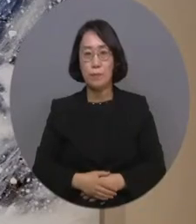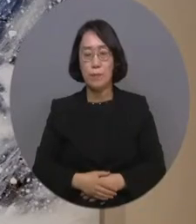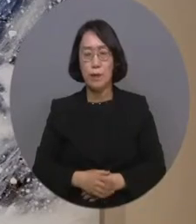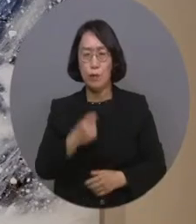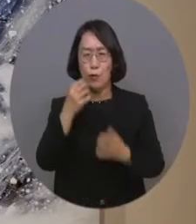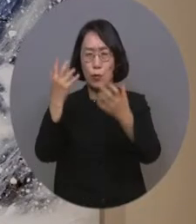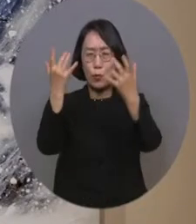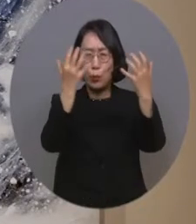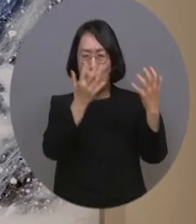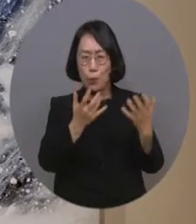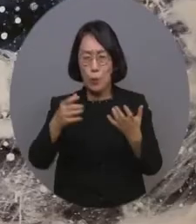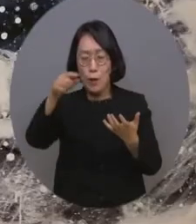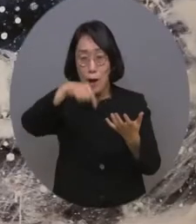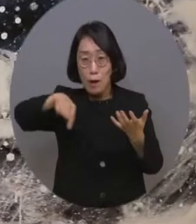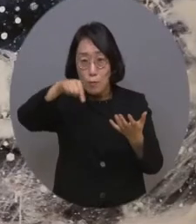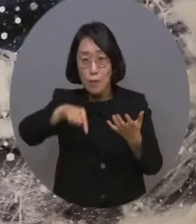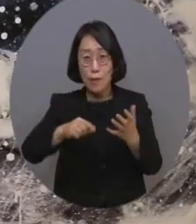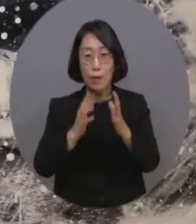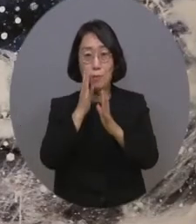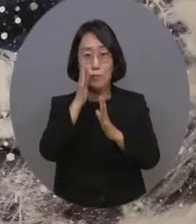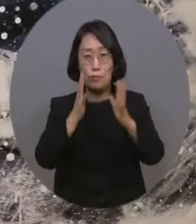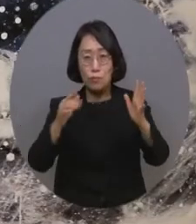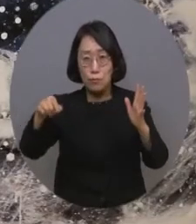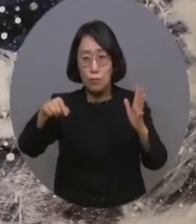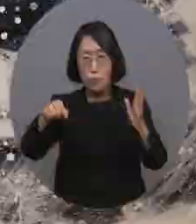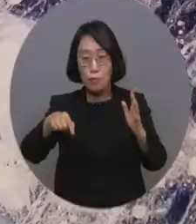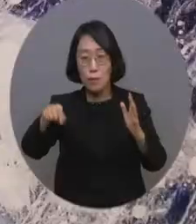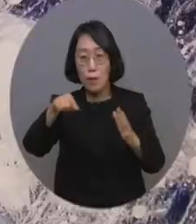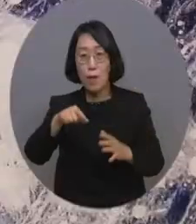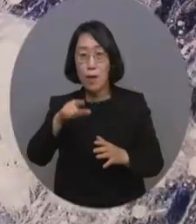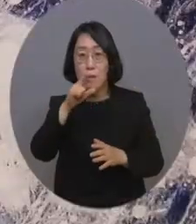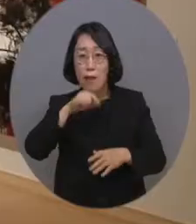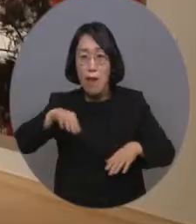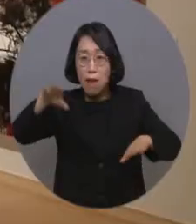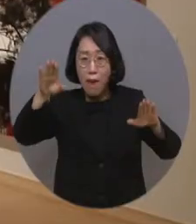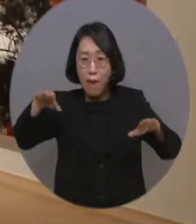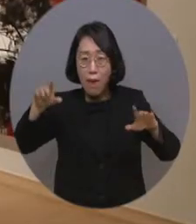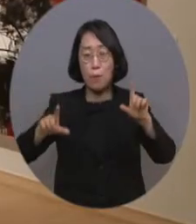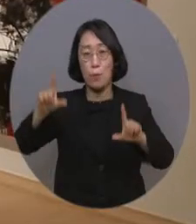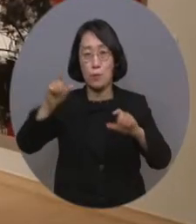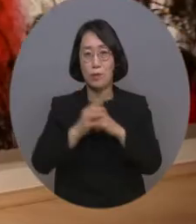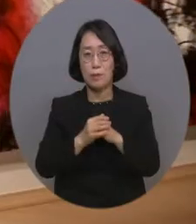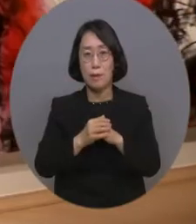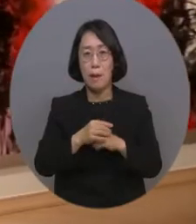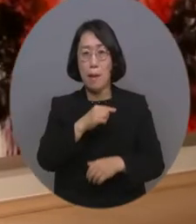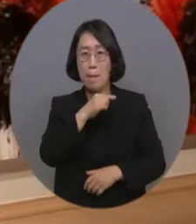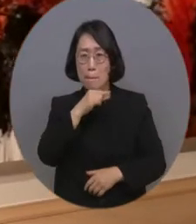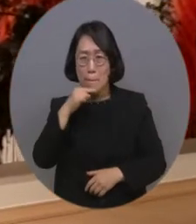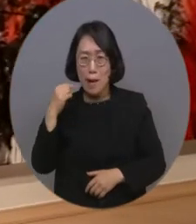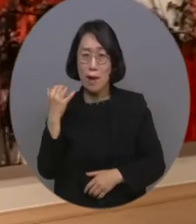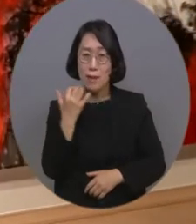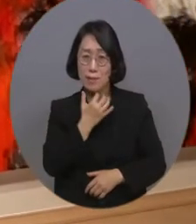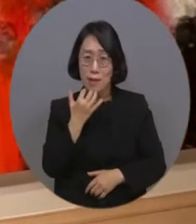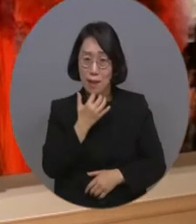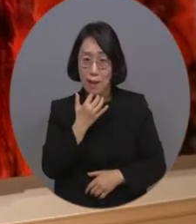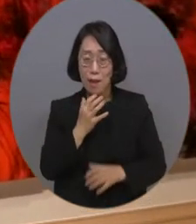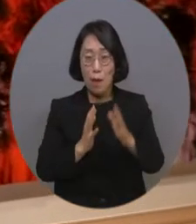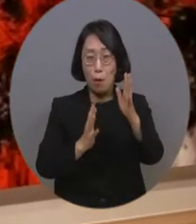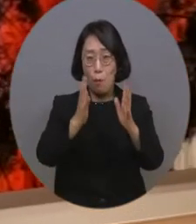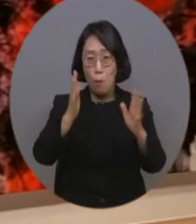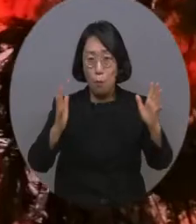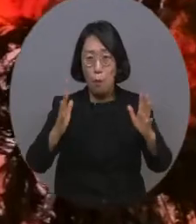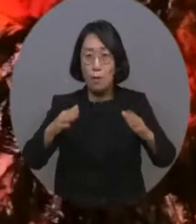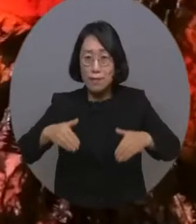눈보라 속 갈대밭 사이로 자유롭게 날아다니는 흑두루미 붉은 갈대밭에 눈부시고